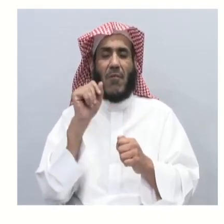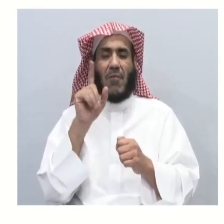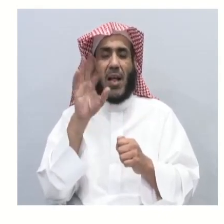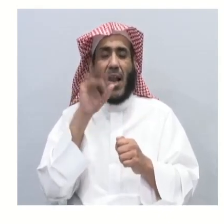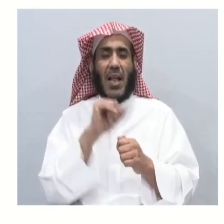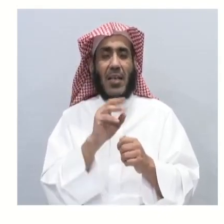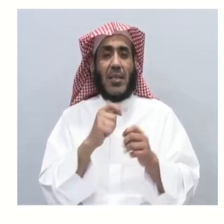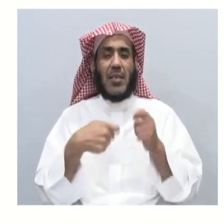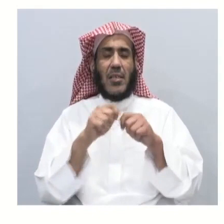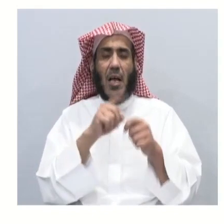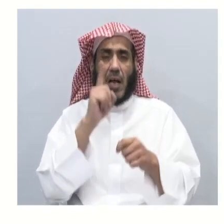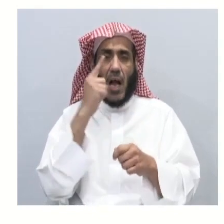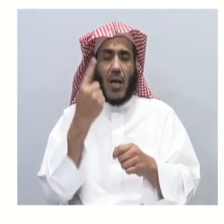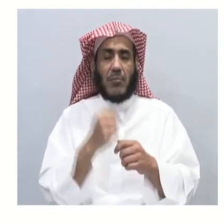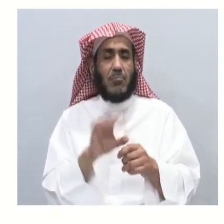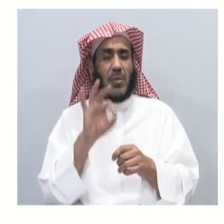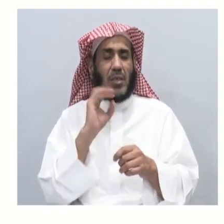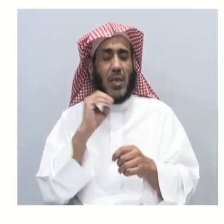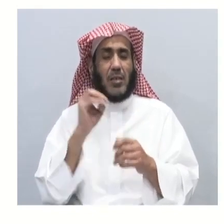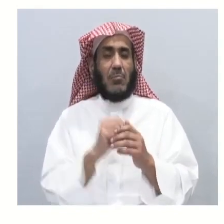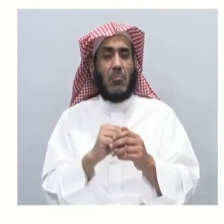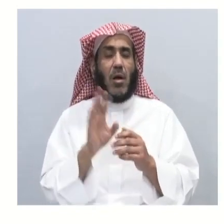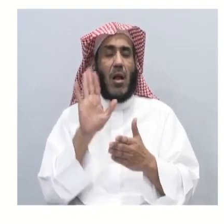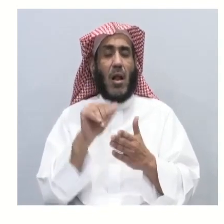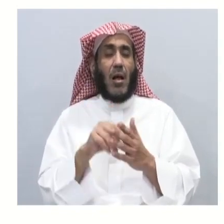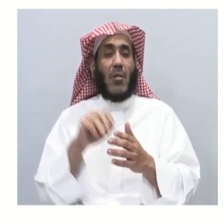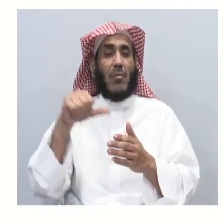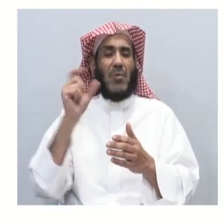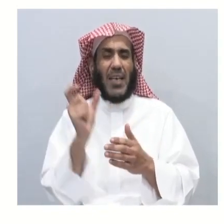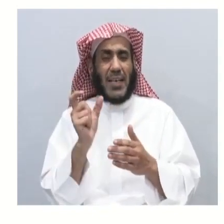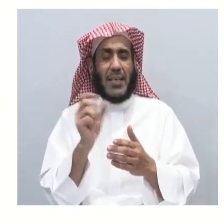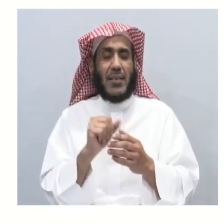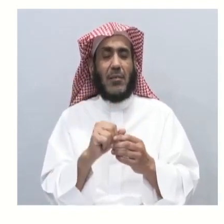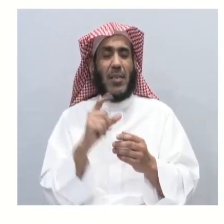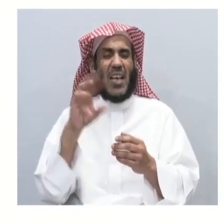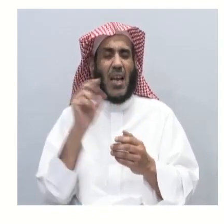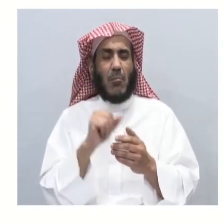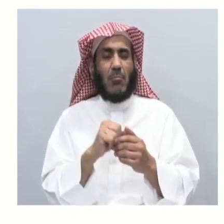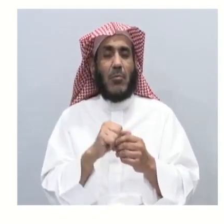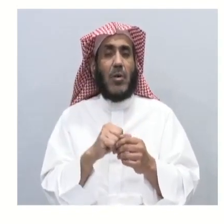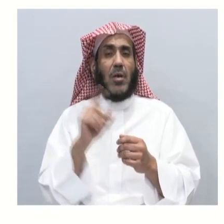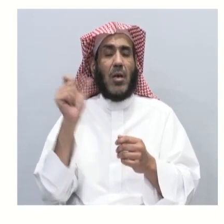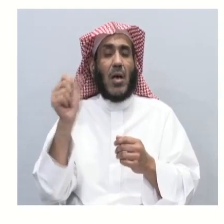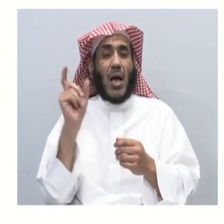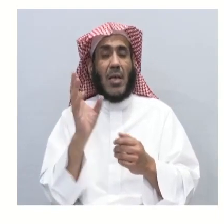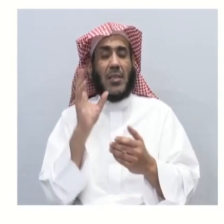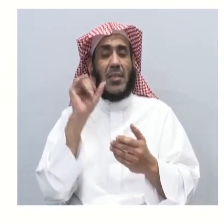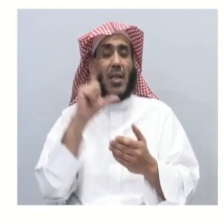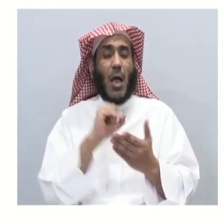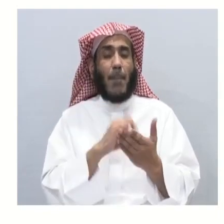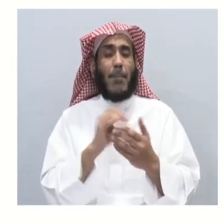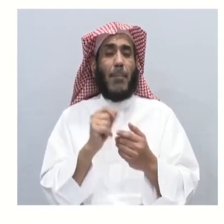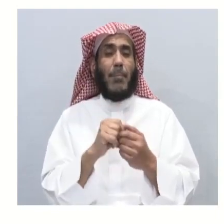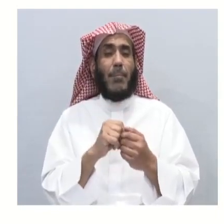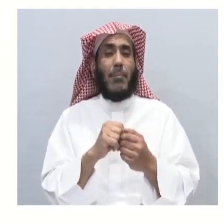أحد. أختار الإجابة، هل أضع إن لم تصنع، أو أن لم تصنع،